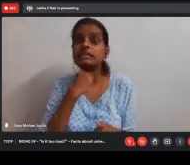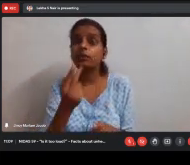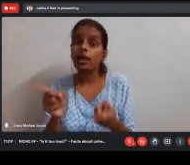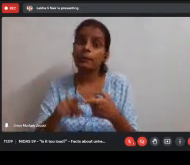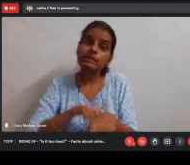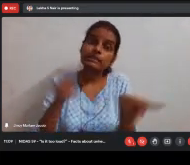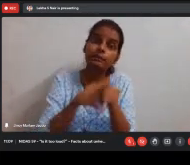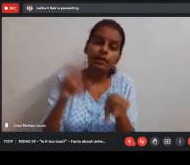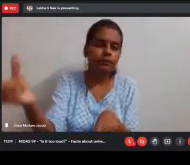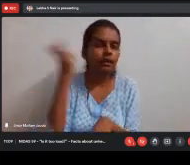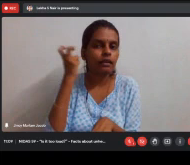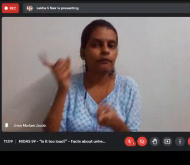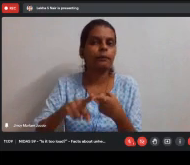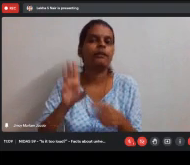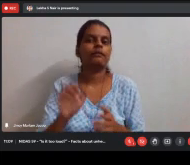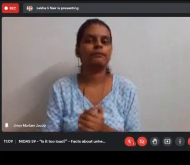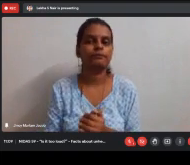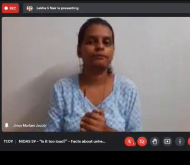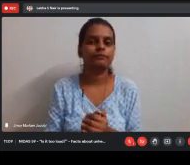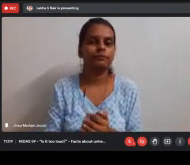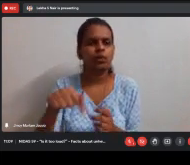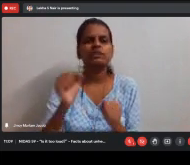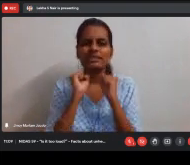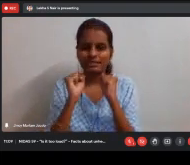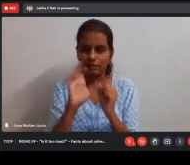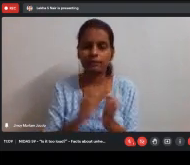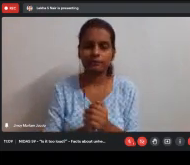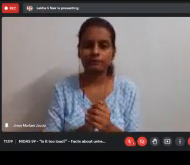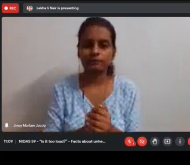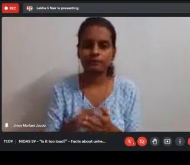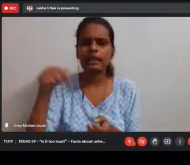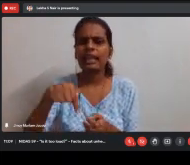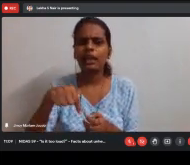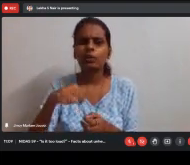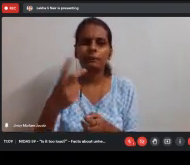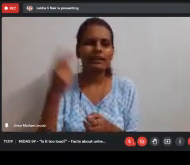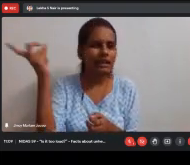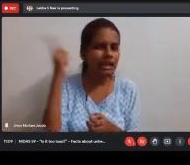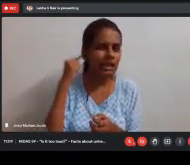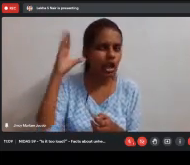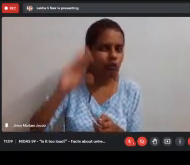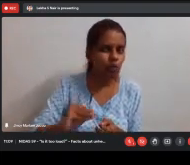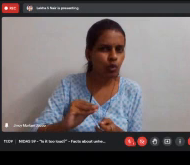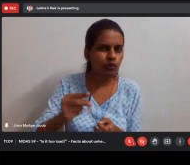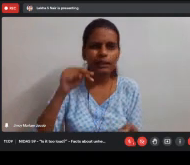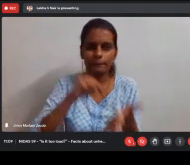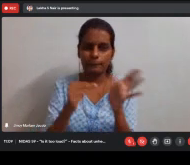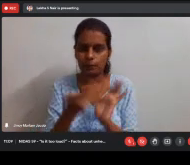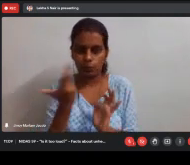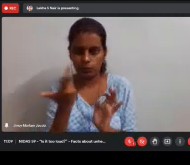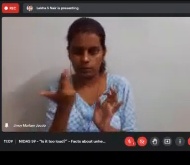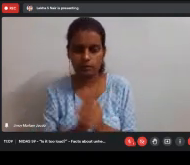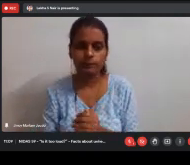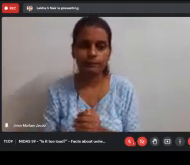നിമിഷത്തിന്റെയും കുറഞ്ഞ സമയത്തിൽ നമുക്ക് നടക്കുന്ന സൈമൾട്ടേനിയസ് ആയിട്ട് നടക്കുന്ന കാര്യമാണ്. ശബ്ദം ഉണ്ടാകുന്നതും കേൾക്കുന്നതും തമ്മിൽ വലിയ വ്യത്യാസമില്ല, ഉണ്ടായ ഉടനെ